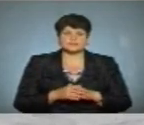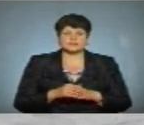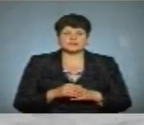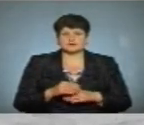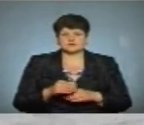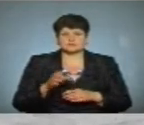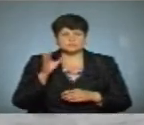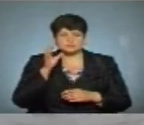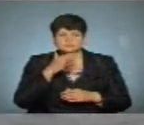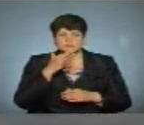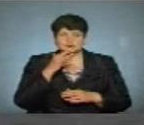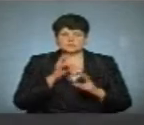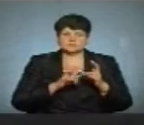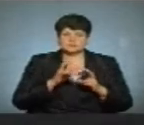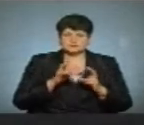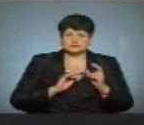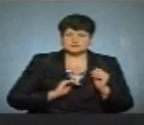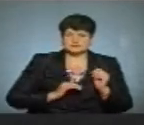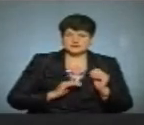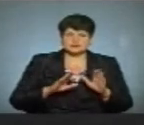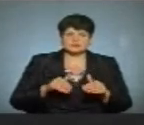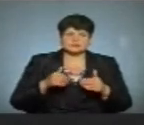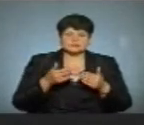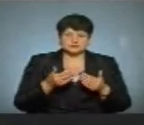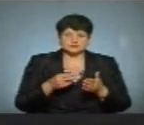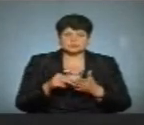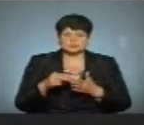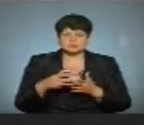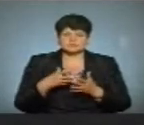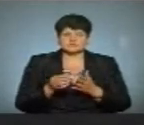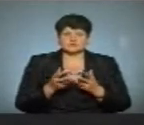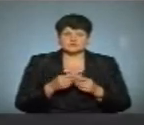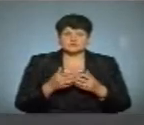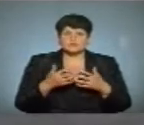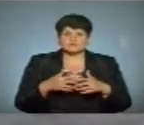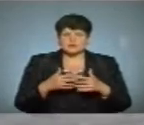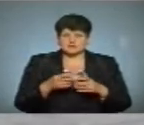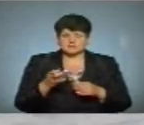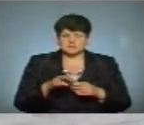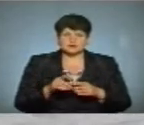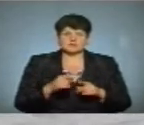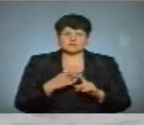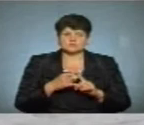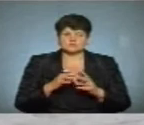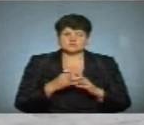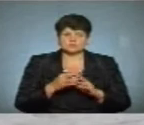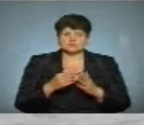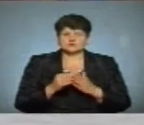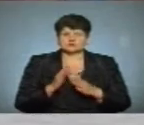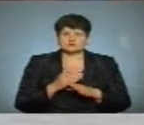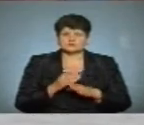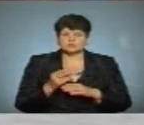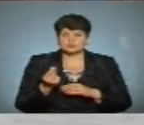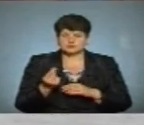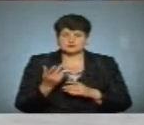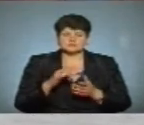і підприємств, які нададуть, які закуплять за свій рахунок обладнання. Плюс селищного бюджету буде виділено кошти.